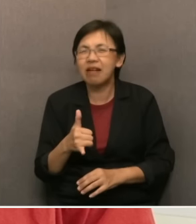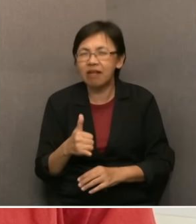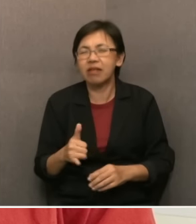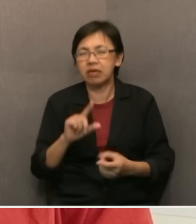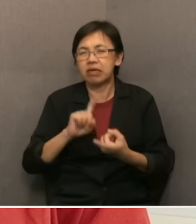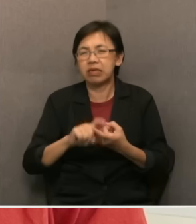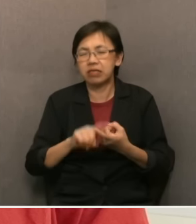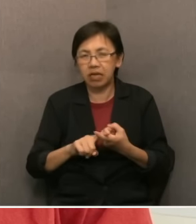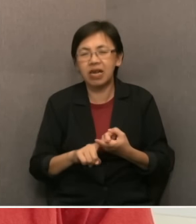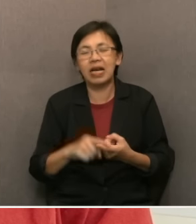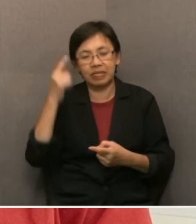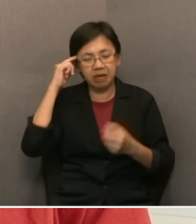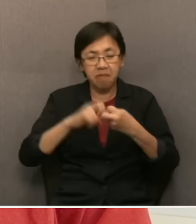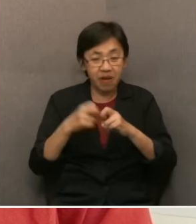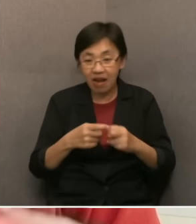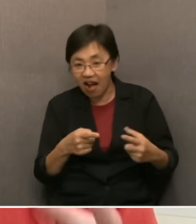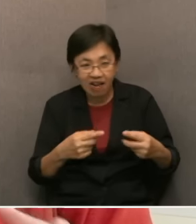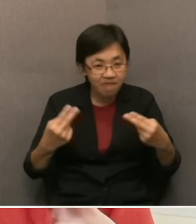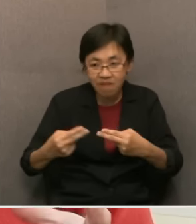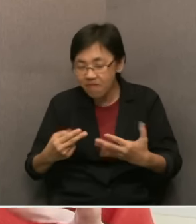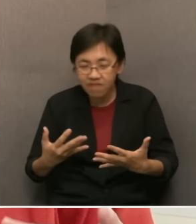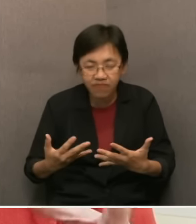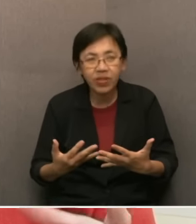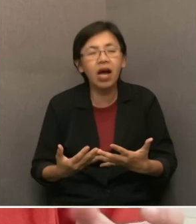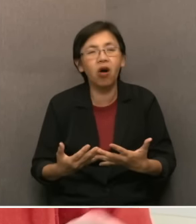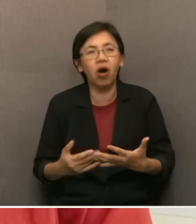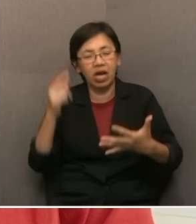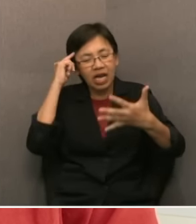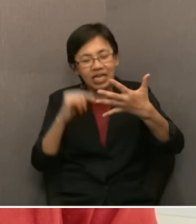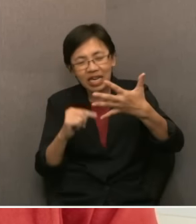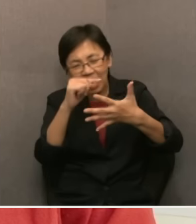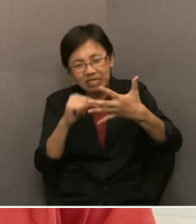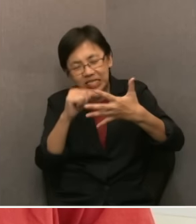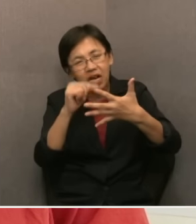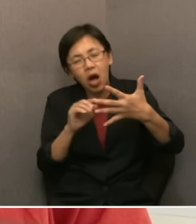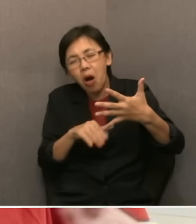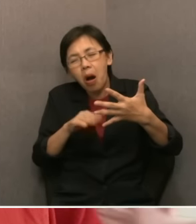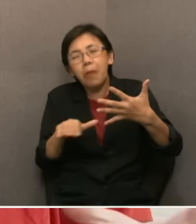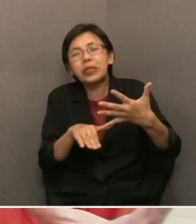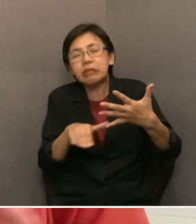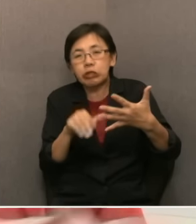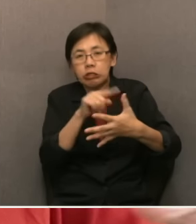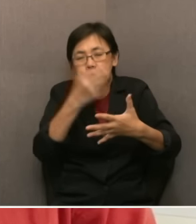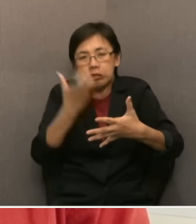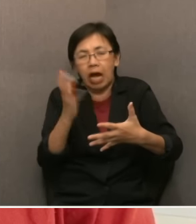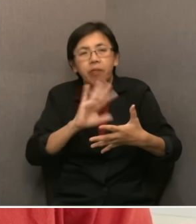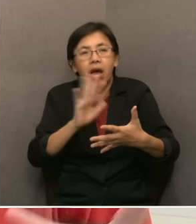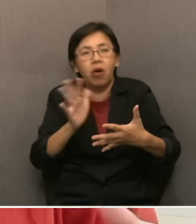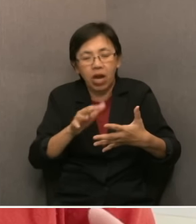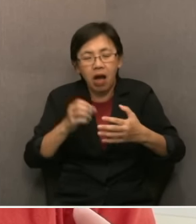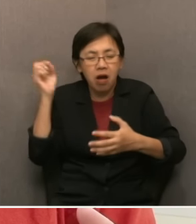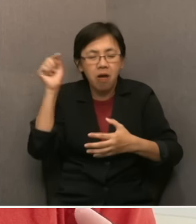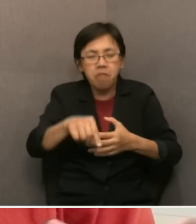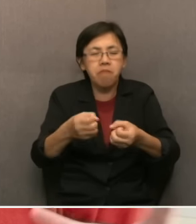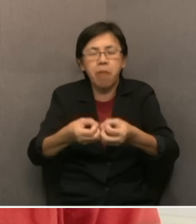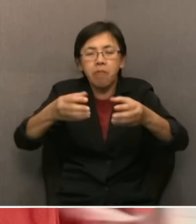ใช้นิวเคลียร์เป็นทางแก้ปัญหาแต่อาจจะเป็นนิวเคลียร์ที่อยู่ระดับการทำลายล้างที่ต่ำเพื่อไม่ใช่เพื่อไม่ให้ขอบเขตความเสียหายมันแพร่